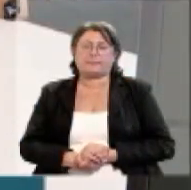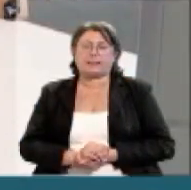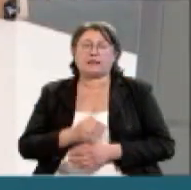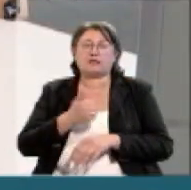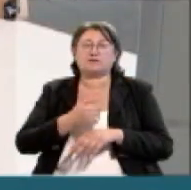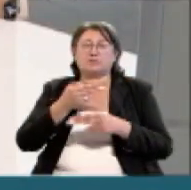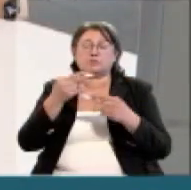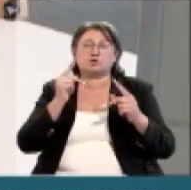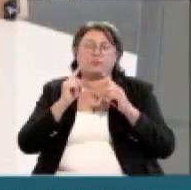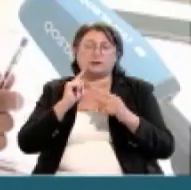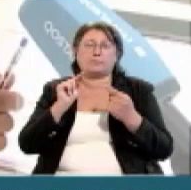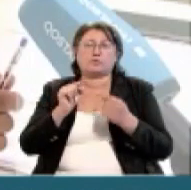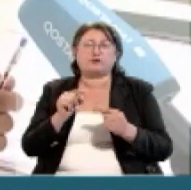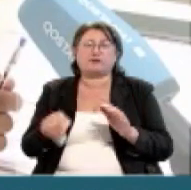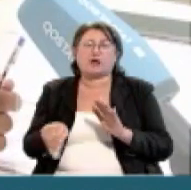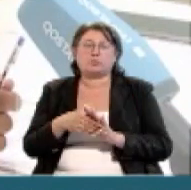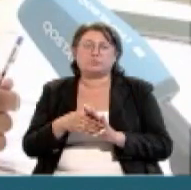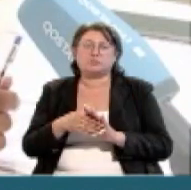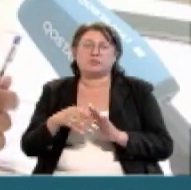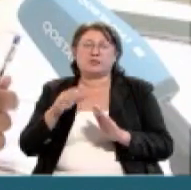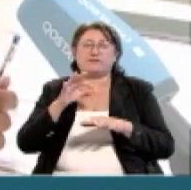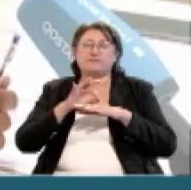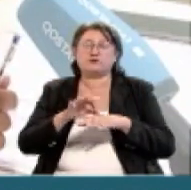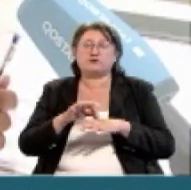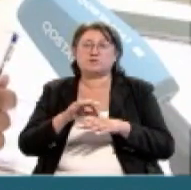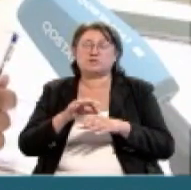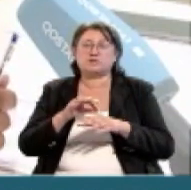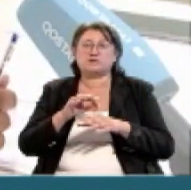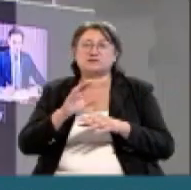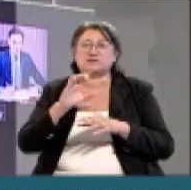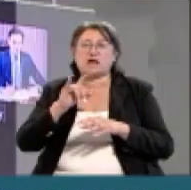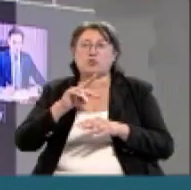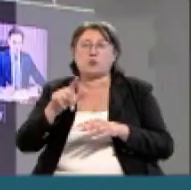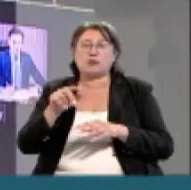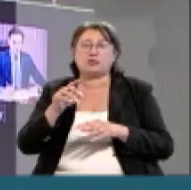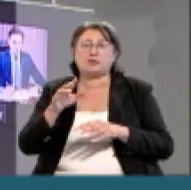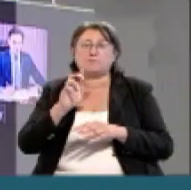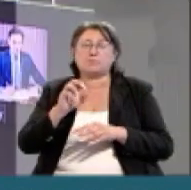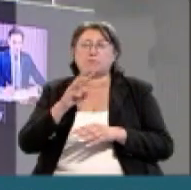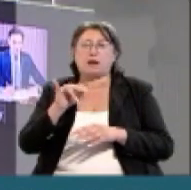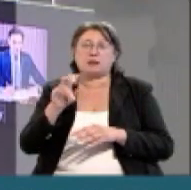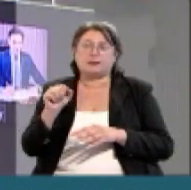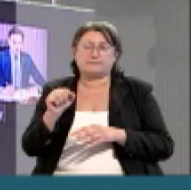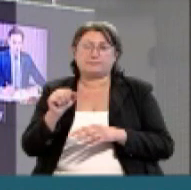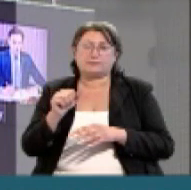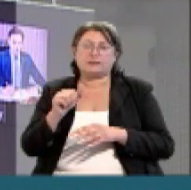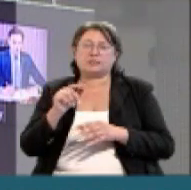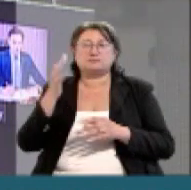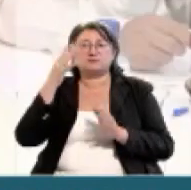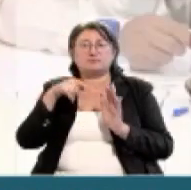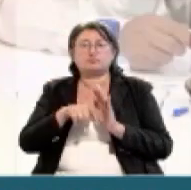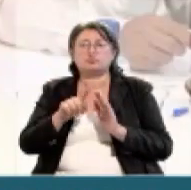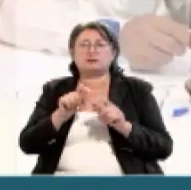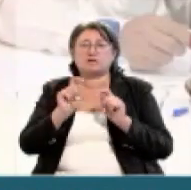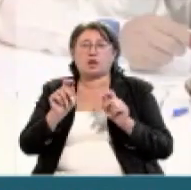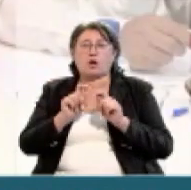Жемқорлыққа қарсы іс-қимыл кеңесінің басты тақырыбы Сарыкөл мен Бейімбет Майлин аудандарының жемқорлық саласындағы жұмыс барысы. Мақсат – ашық